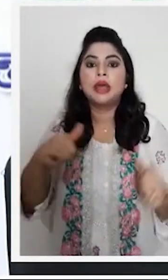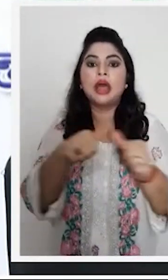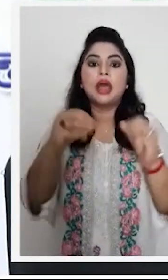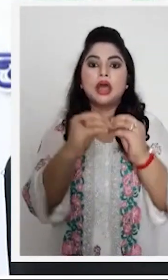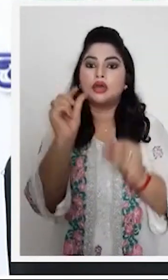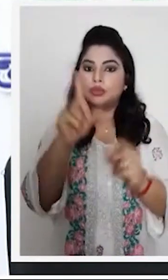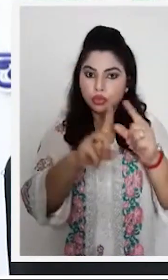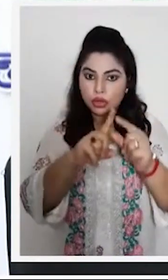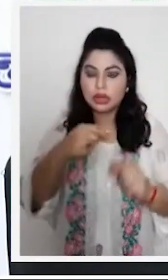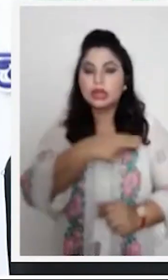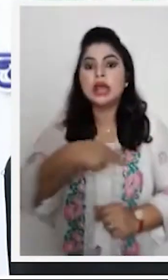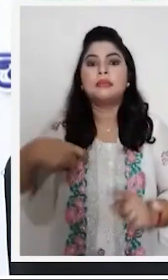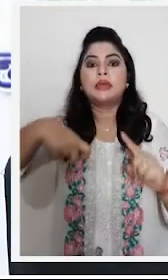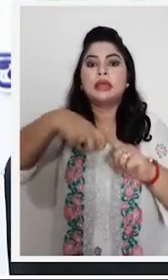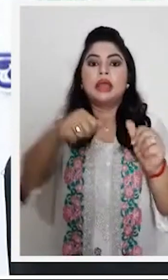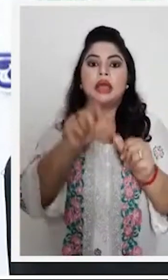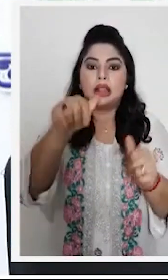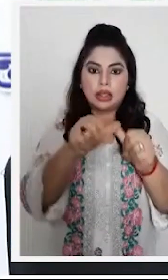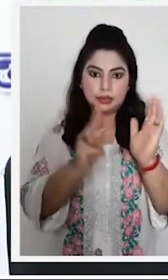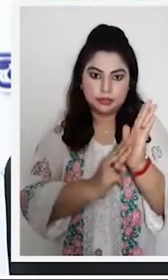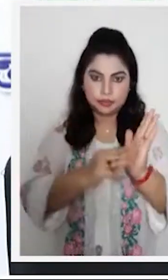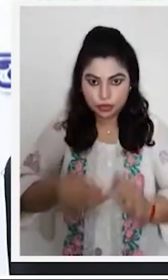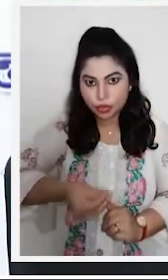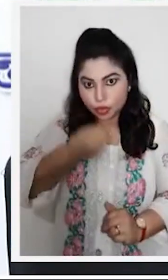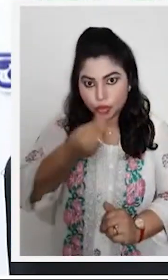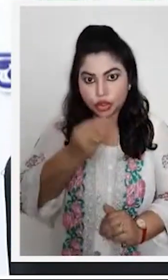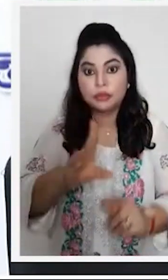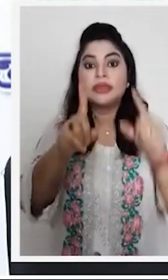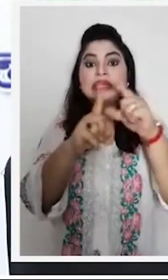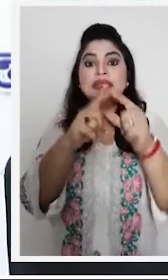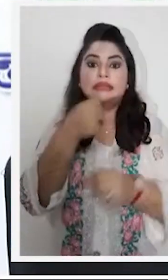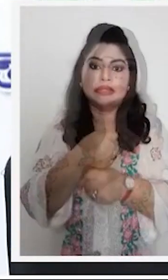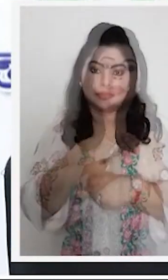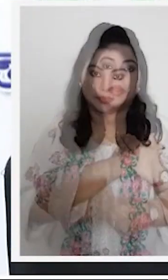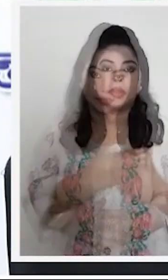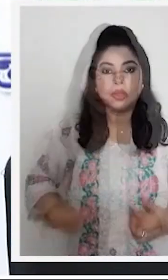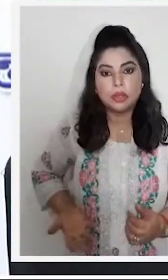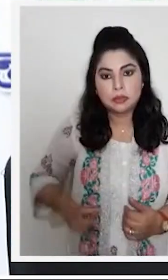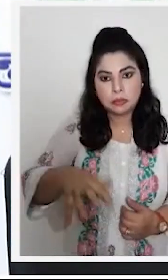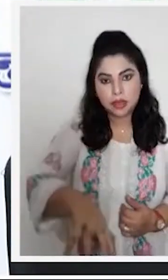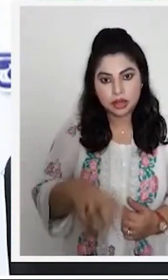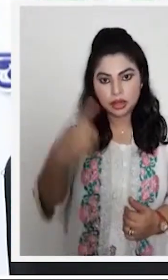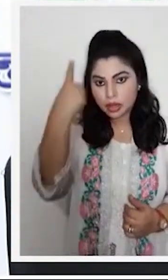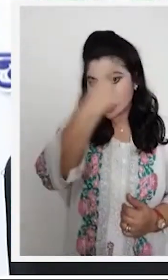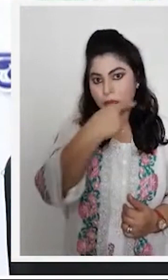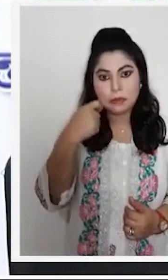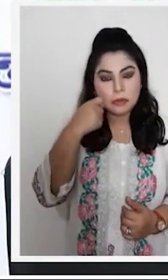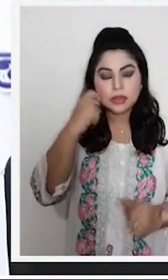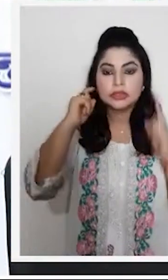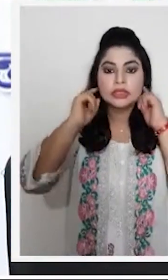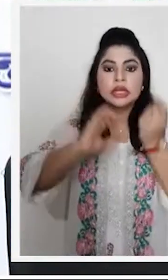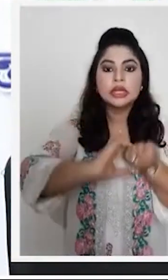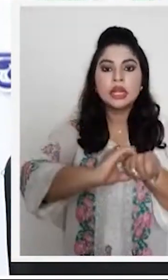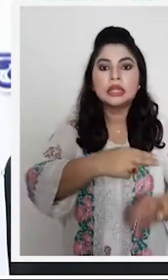করছি অধ্যাপক ডাক্তার আজবুল কালাম আজাদ স্যারকে আপনাদের সামনে আসার জন্য। প্রিয় সাংবাদিকবৃন্দ